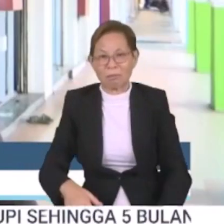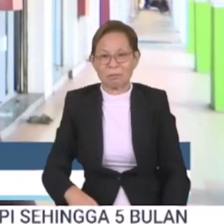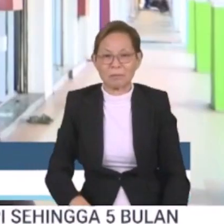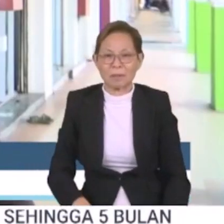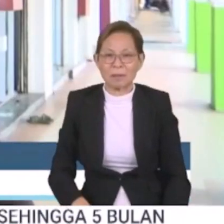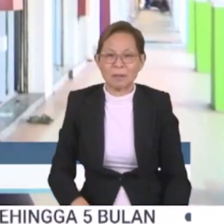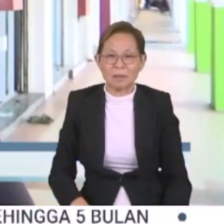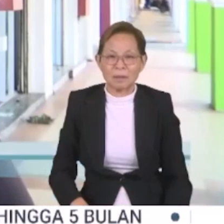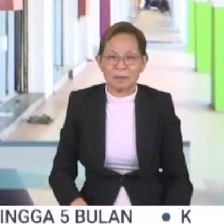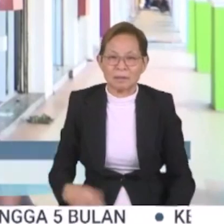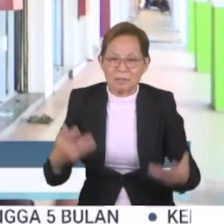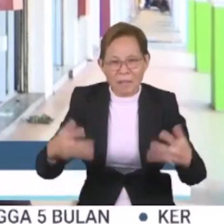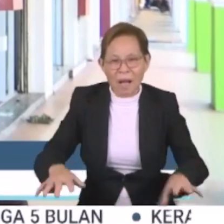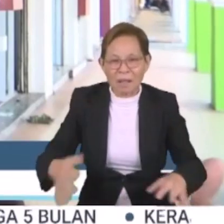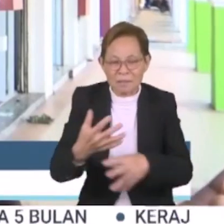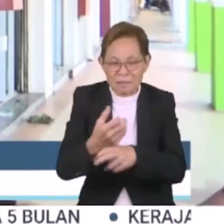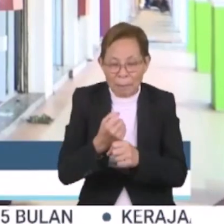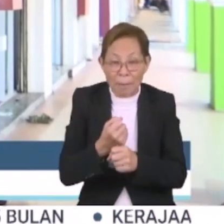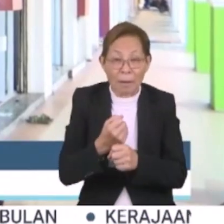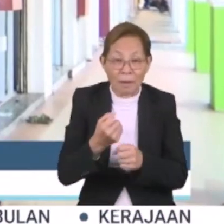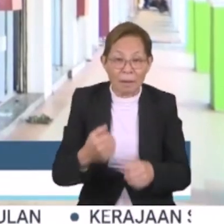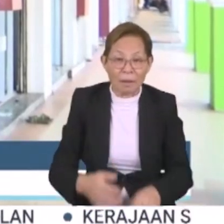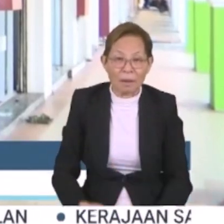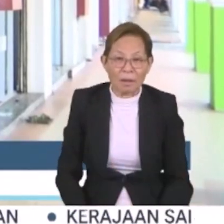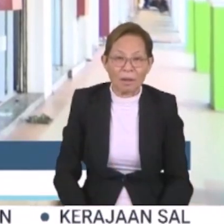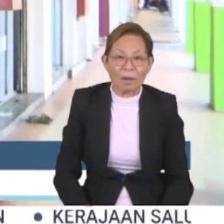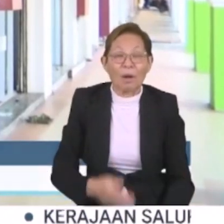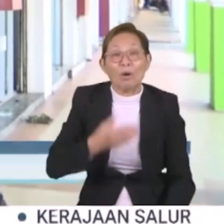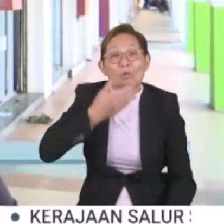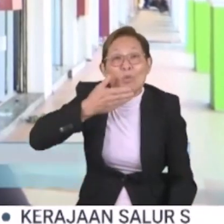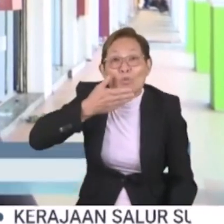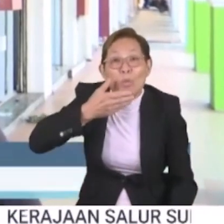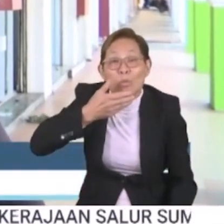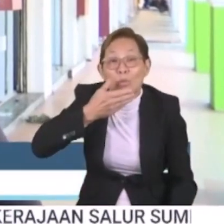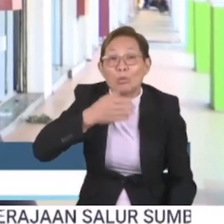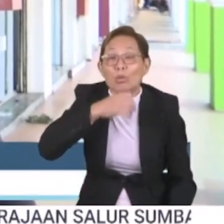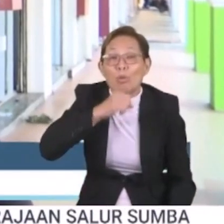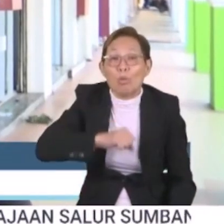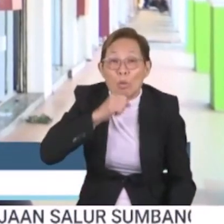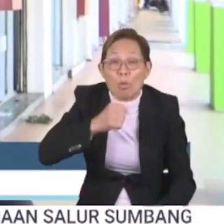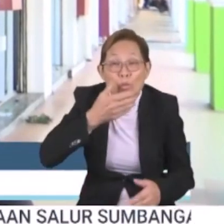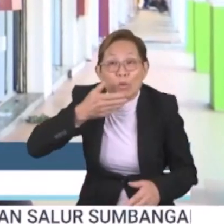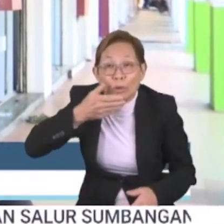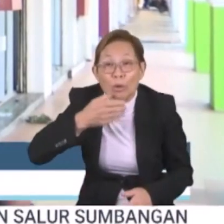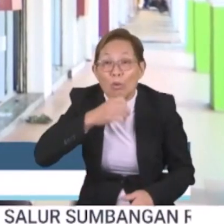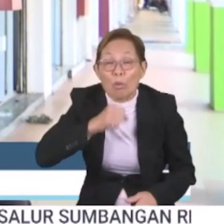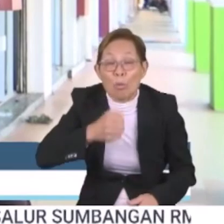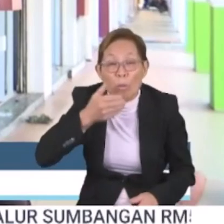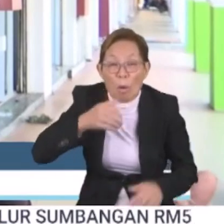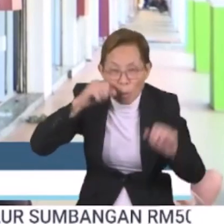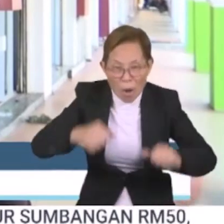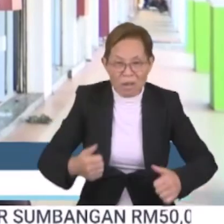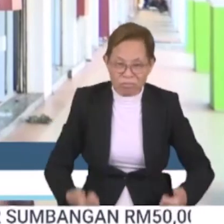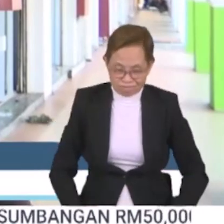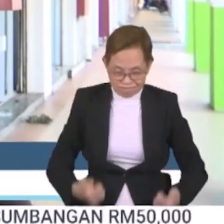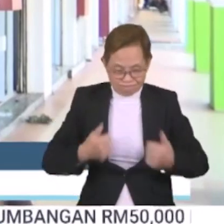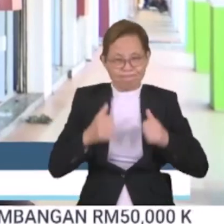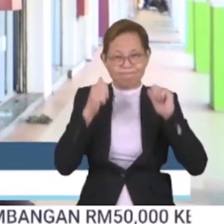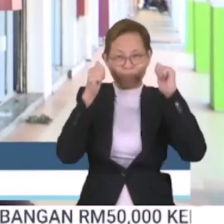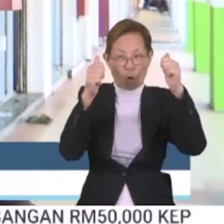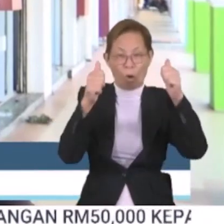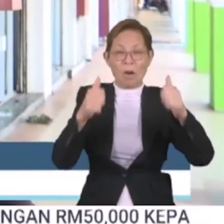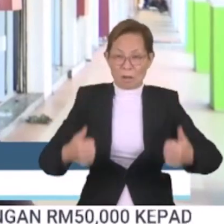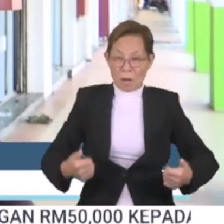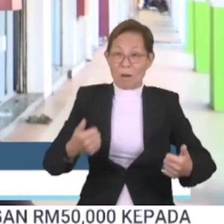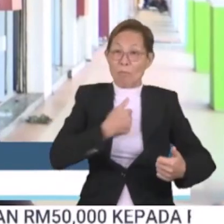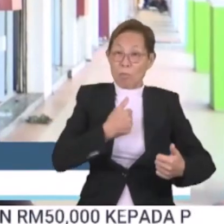Ini dah kata kalau dia dapat di usia muda, bukan sahaja dia boleh survive pada diri dan sebagainya, dia boleh